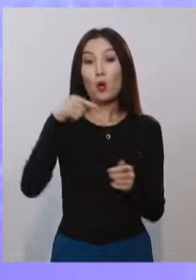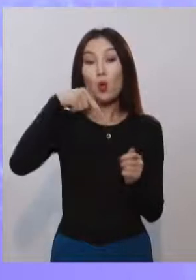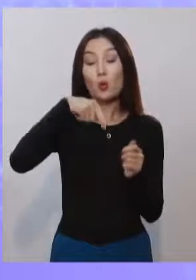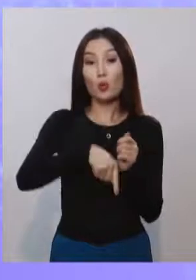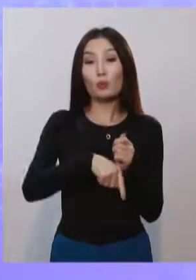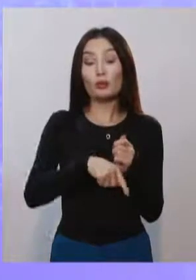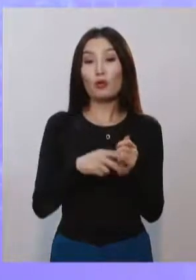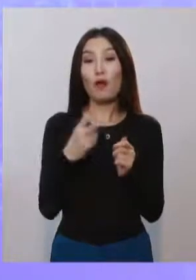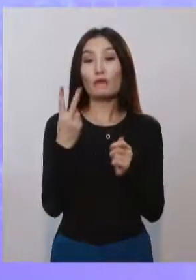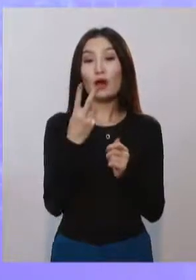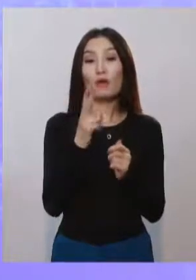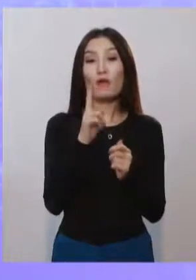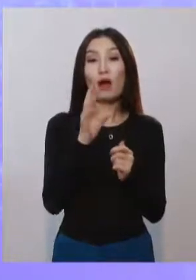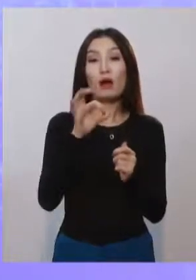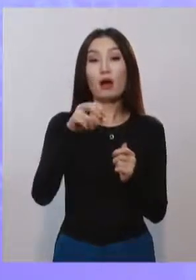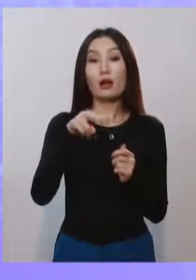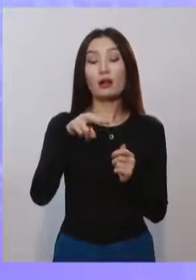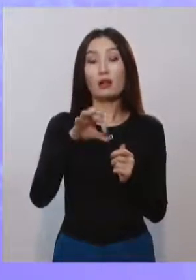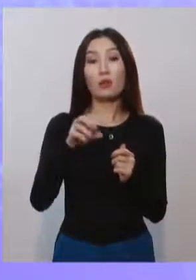2 колодца